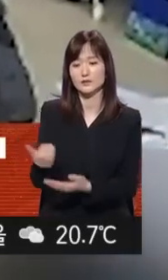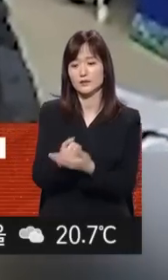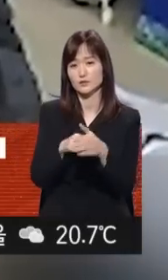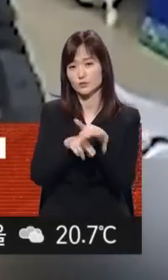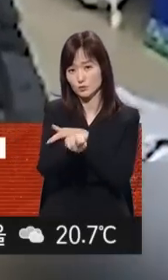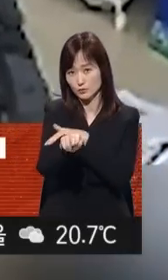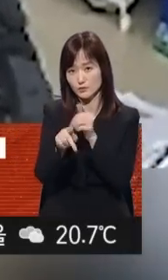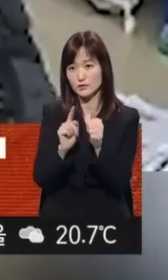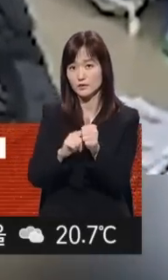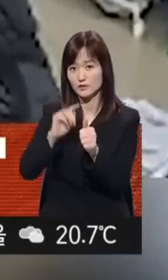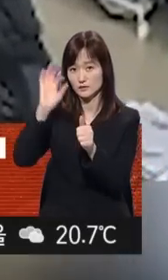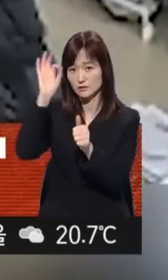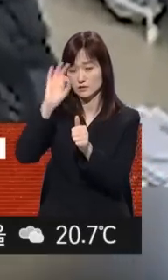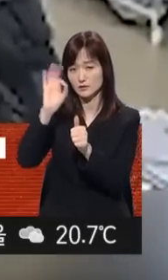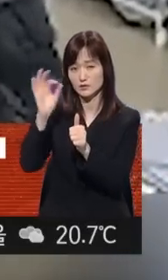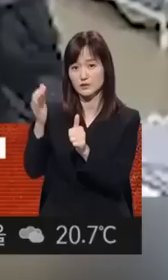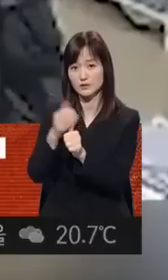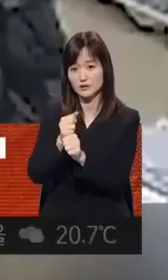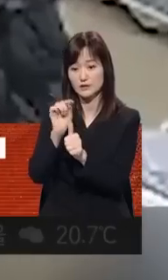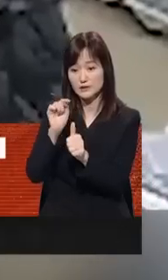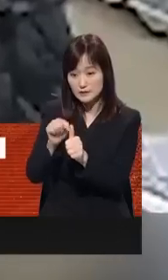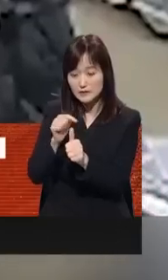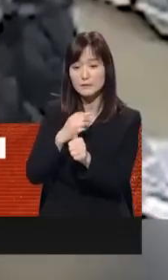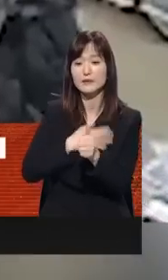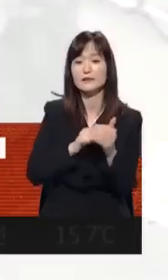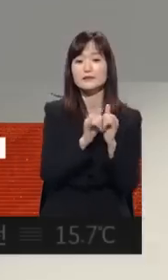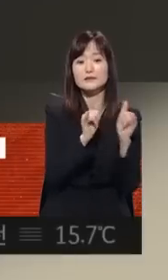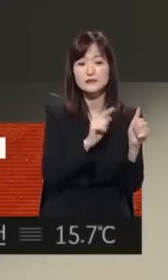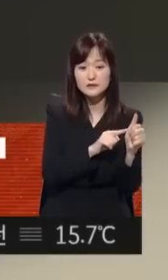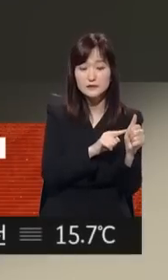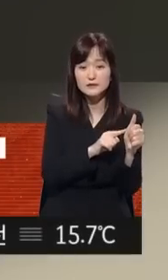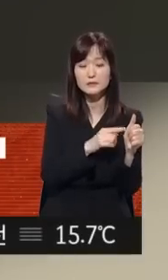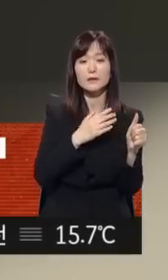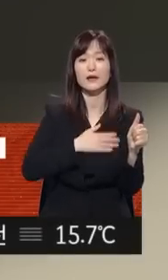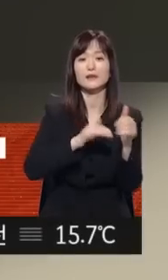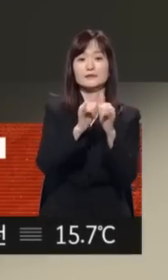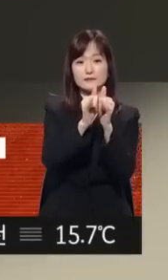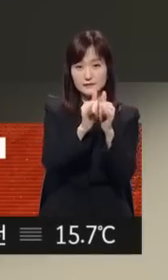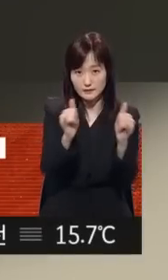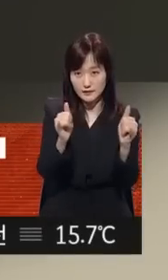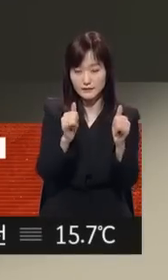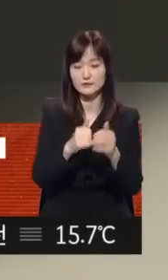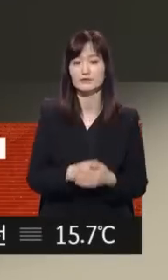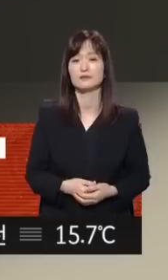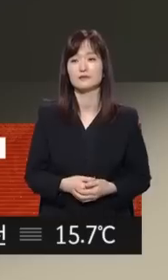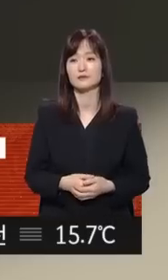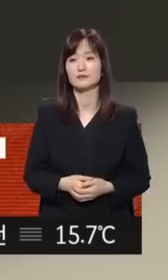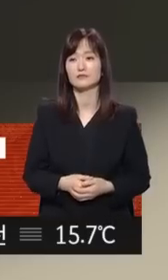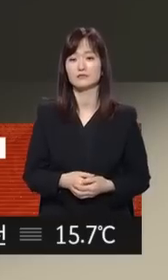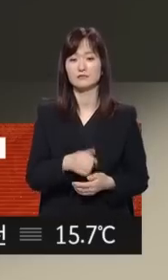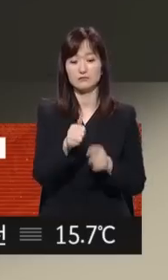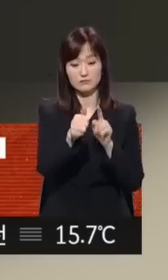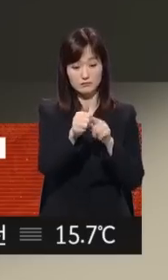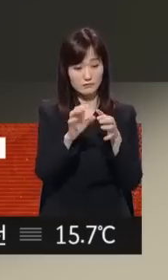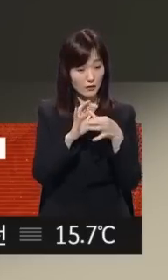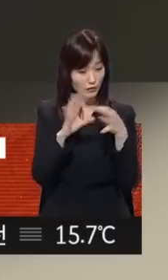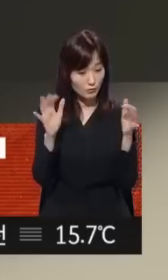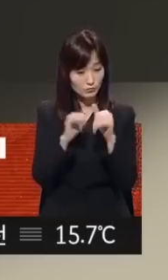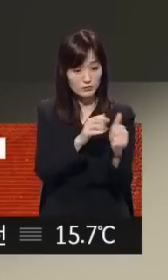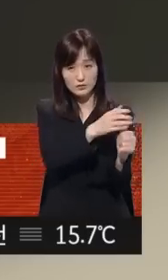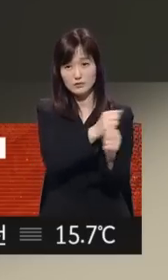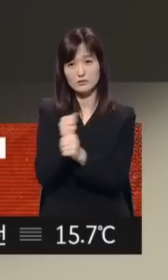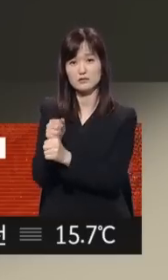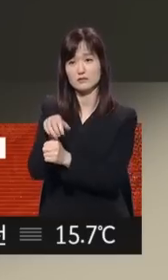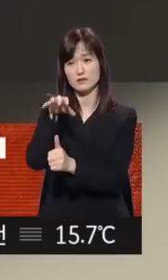그 사람을 잡으려고 그 사람의 지은 또 그 사람의 지인 그러니까 결론부터 얘기하면 아무 상관도 없는 사람을 잡아다가